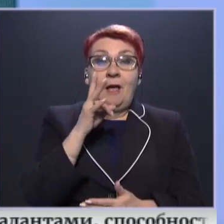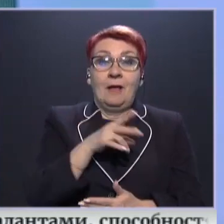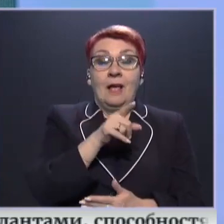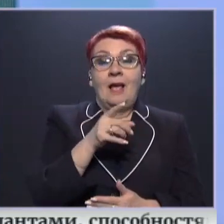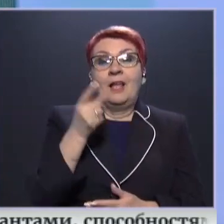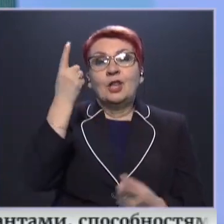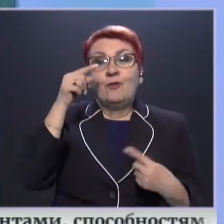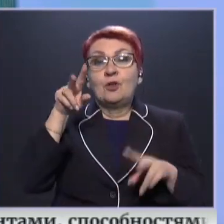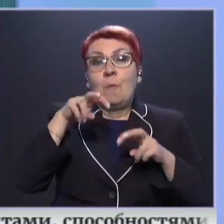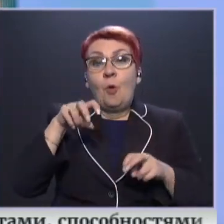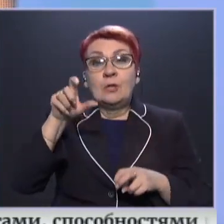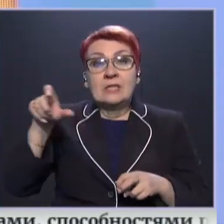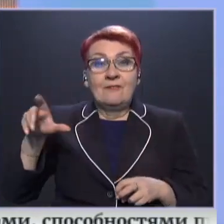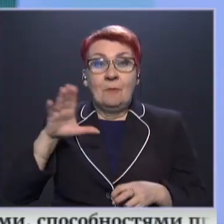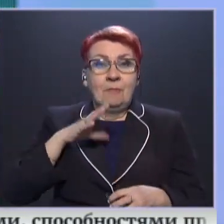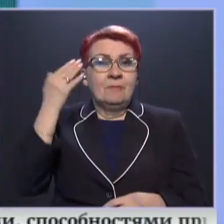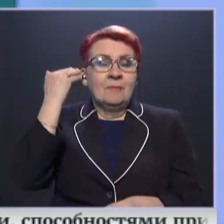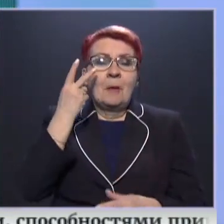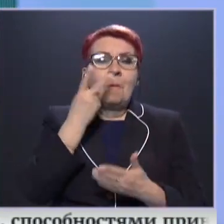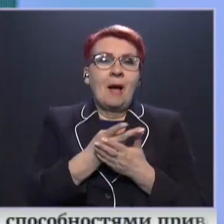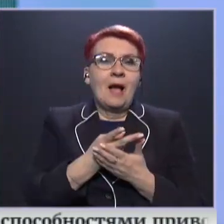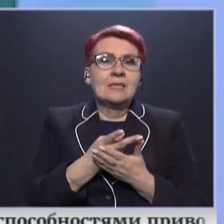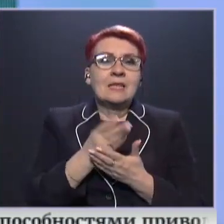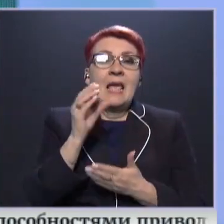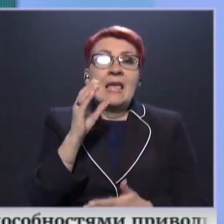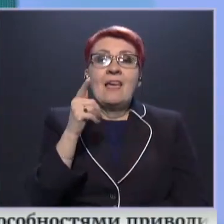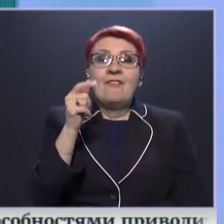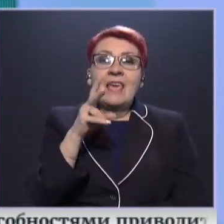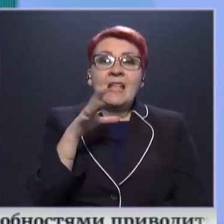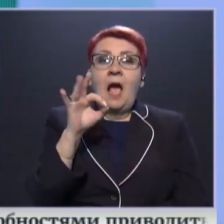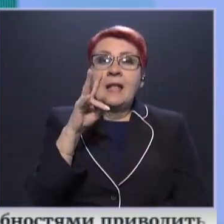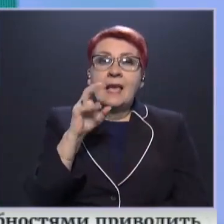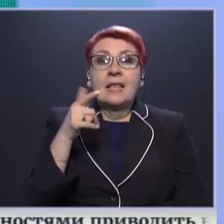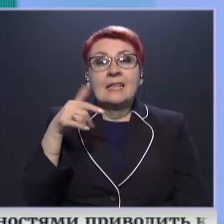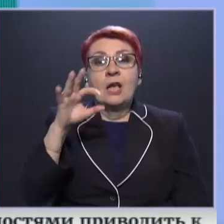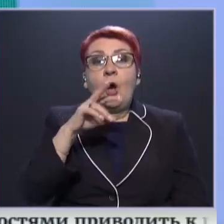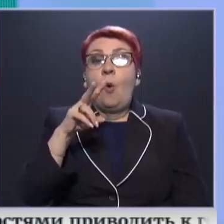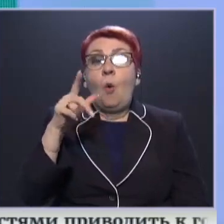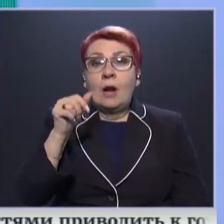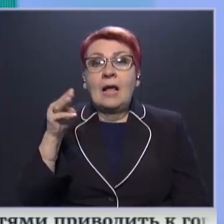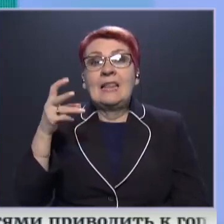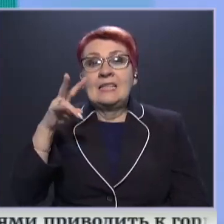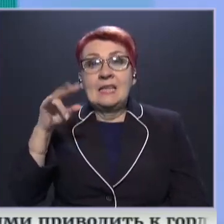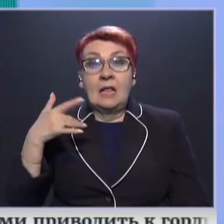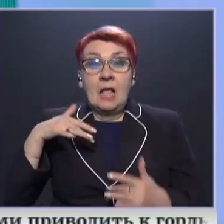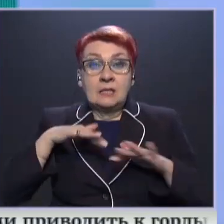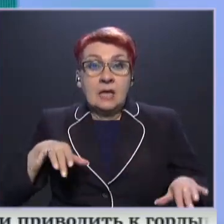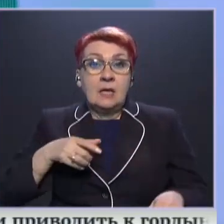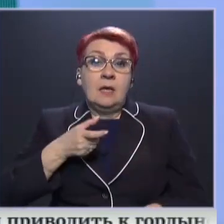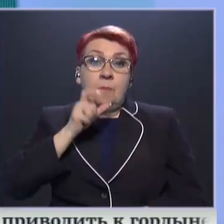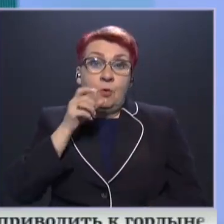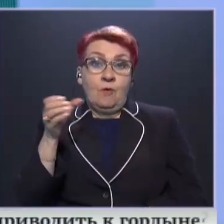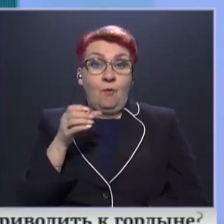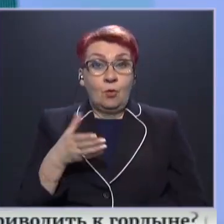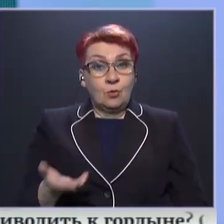поисков иногда показывали, там, например, Евгения Онегина, где это Ольга Статьяна пьют водку на сцене, понимаете? То есть, может,